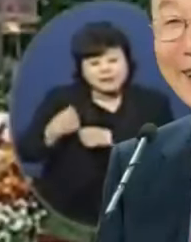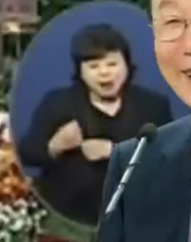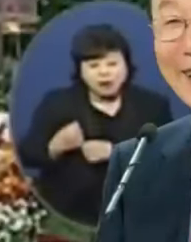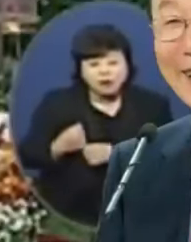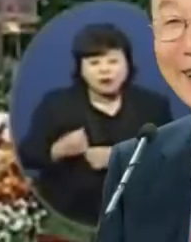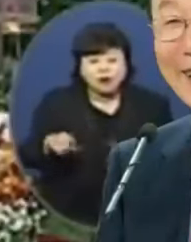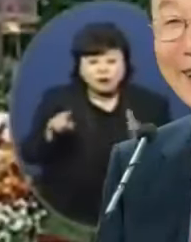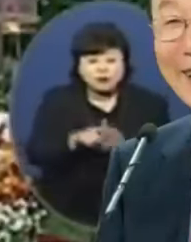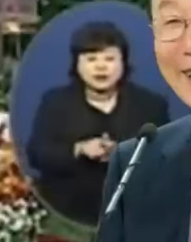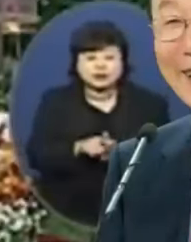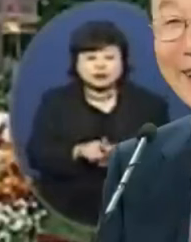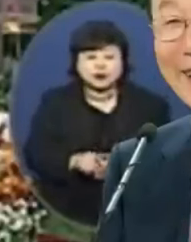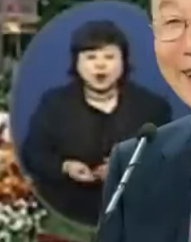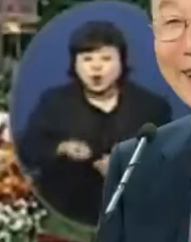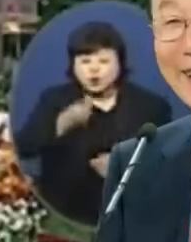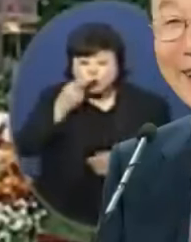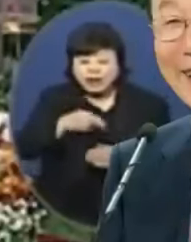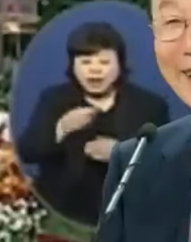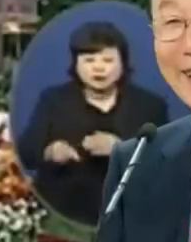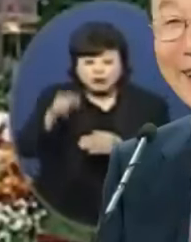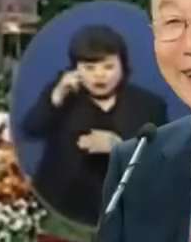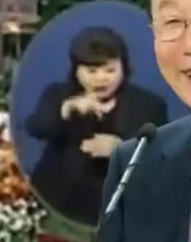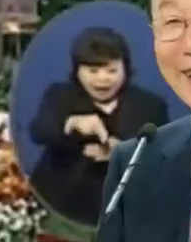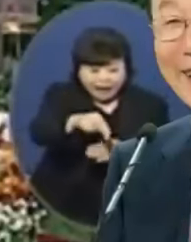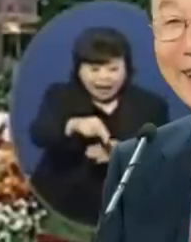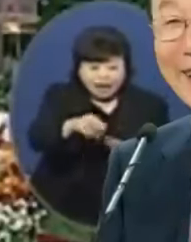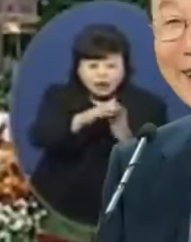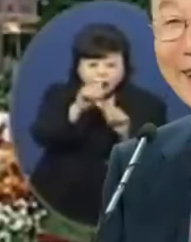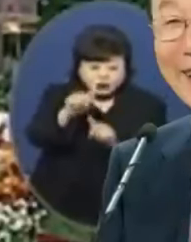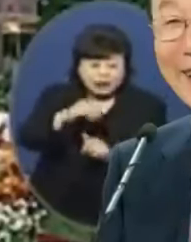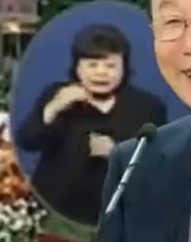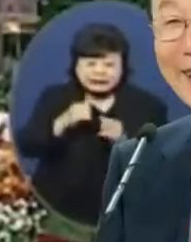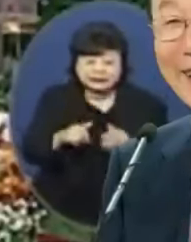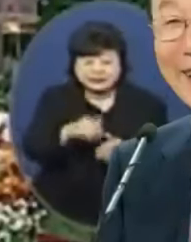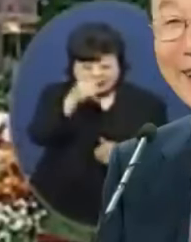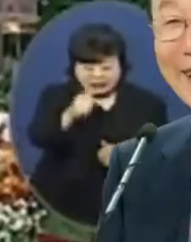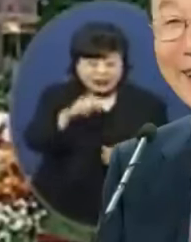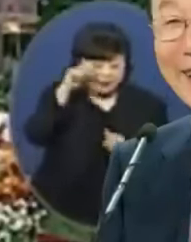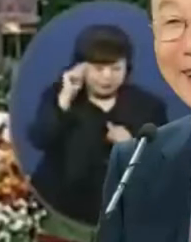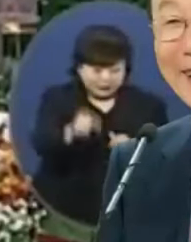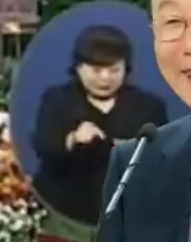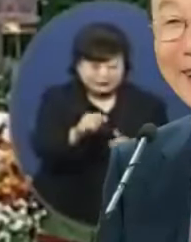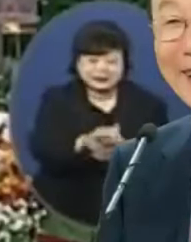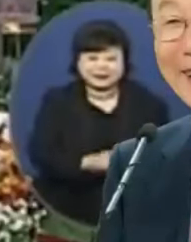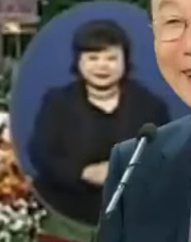믿음으로 요단강물로 들어가라고 여호수아가 이스라엘 제사장에게 말한 것은